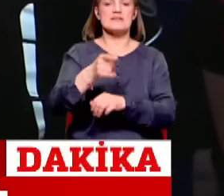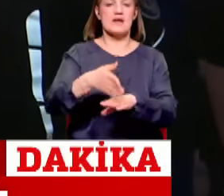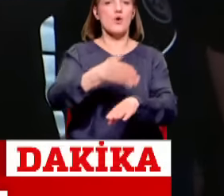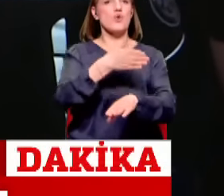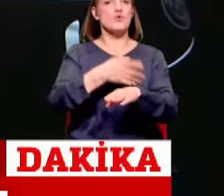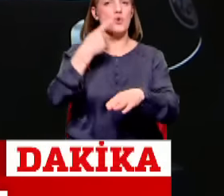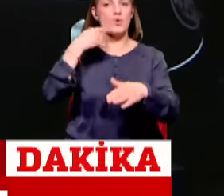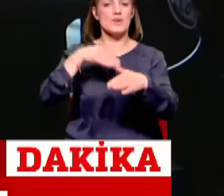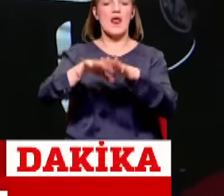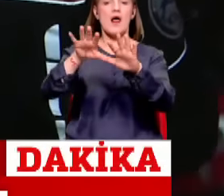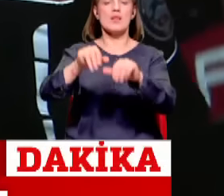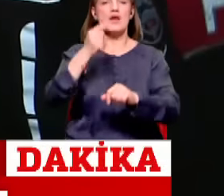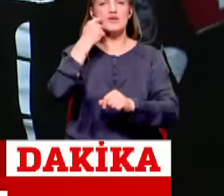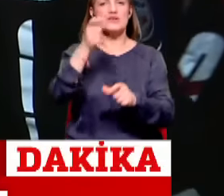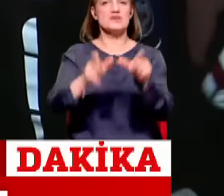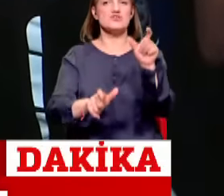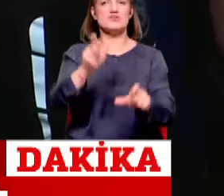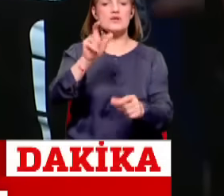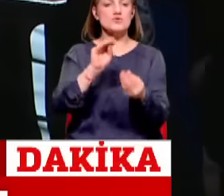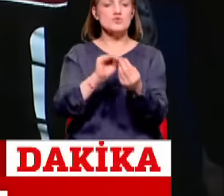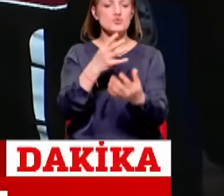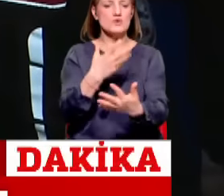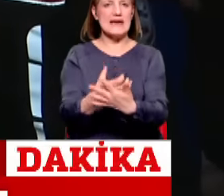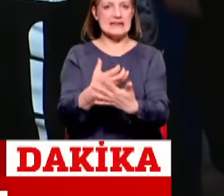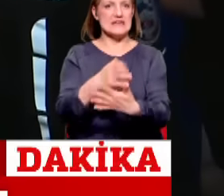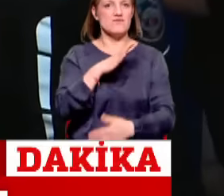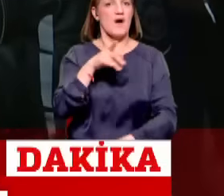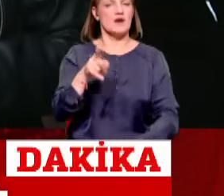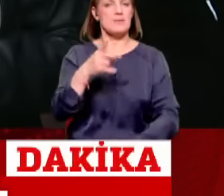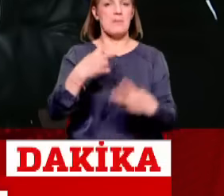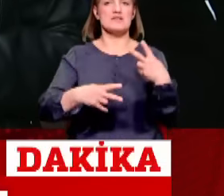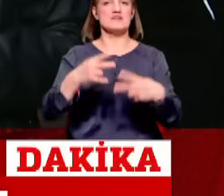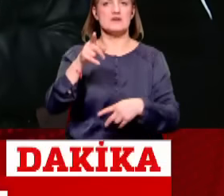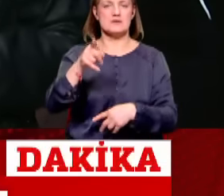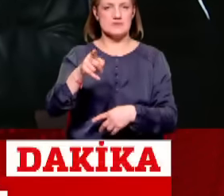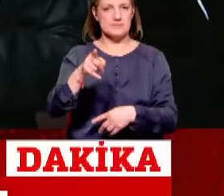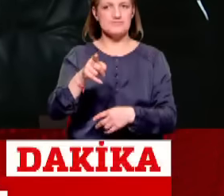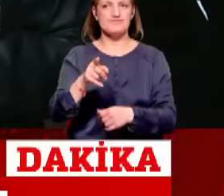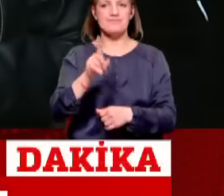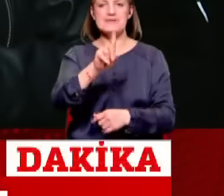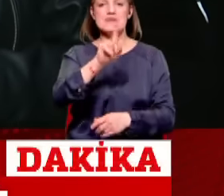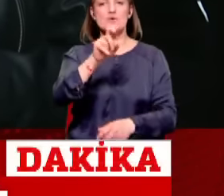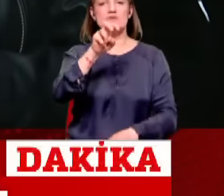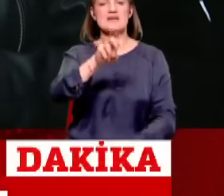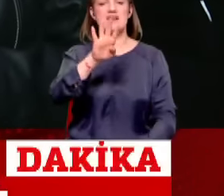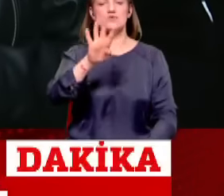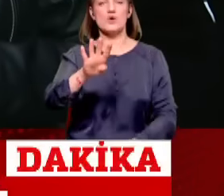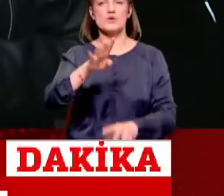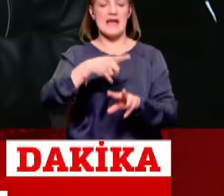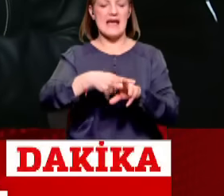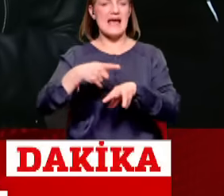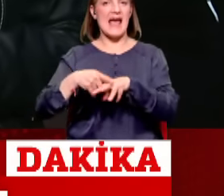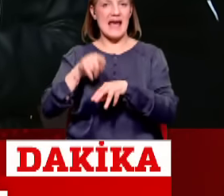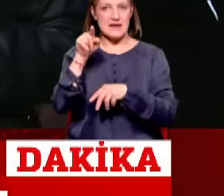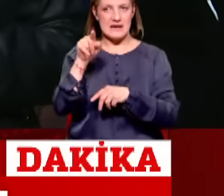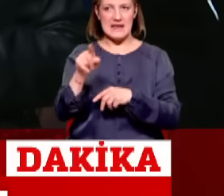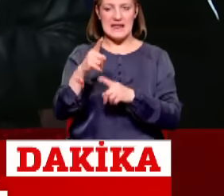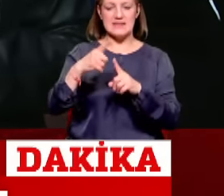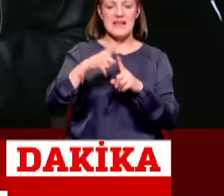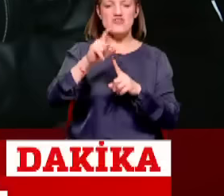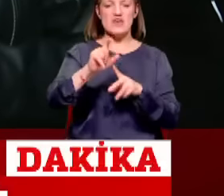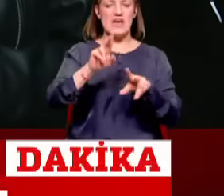gözaltına alınan kişilerin suç kayıtları bulunuyordu bazılarının. 1984 doğumlu EE'nin de